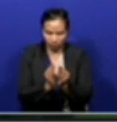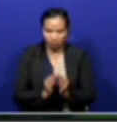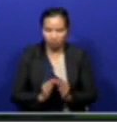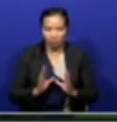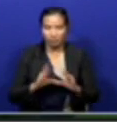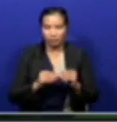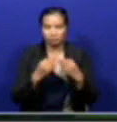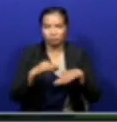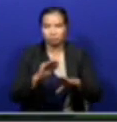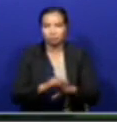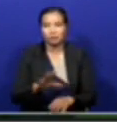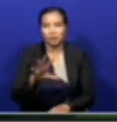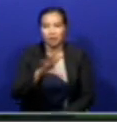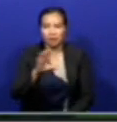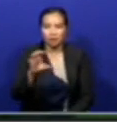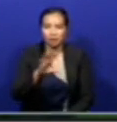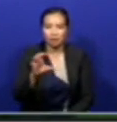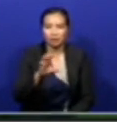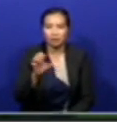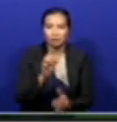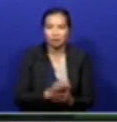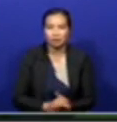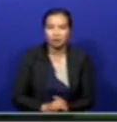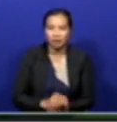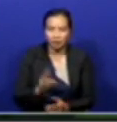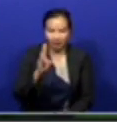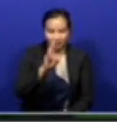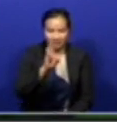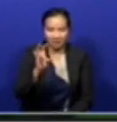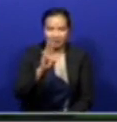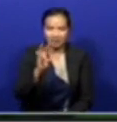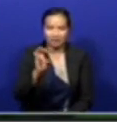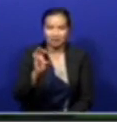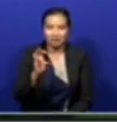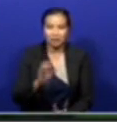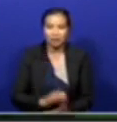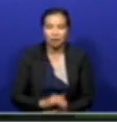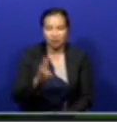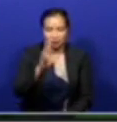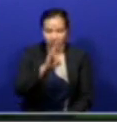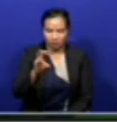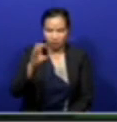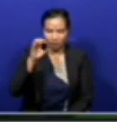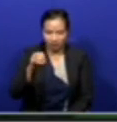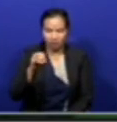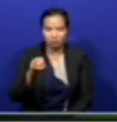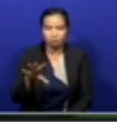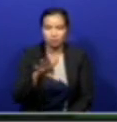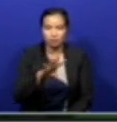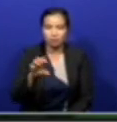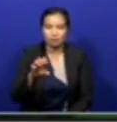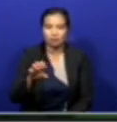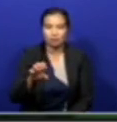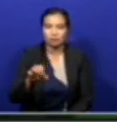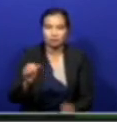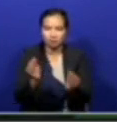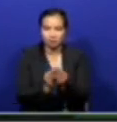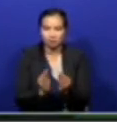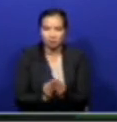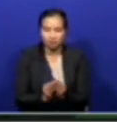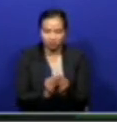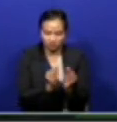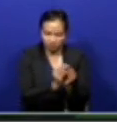ม500เสียงเนี่ยท่านประธาน700จาก750เสียงเนี่ย500เสียงเป็นเสียงข้างม